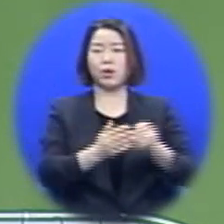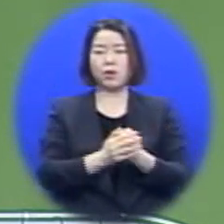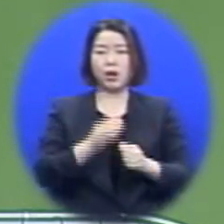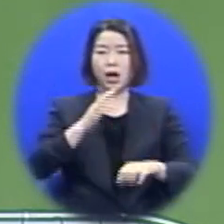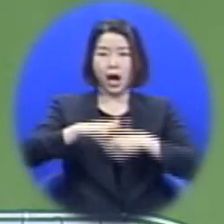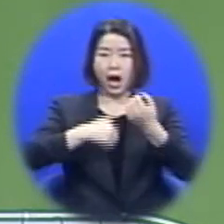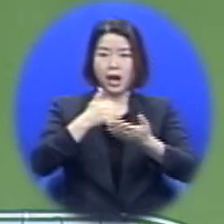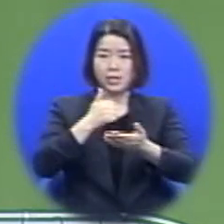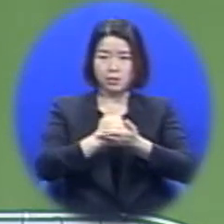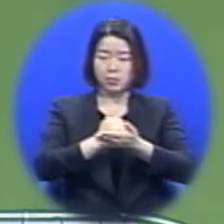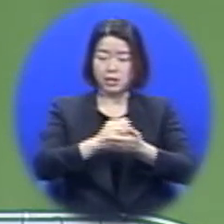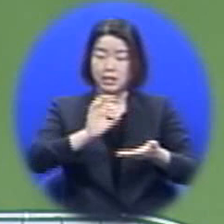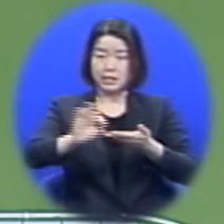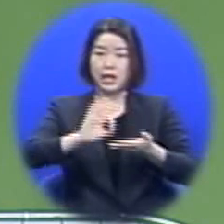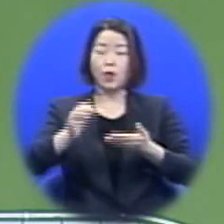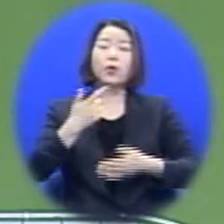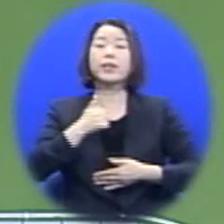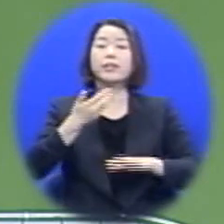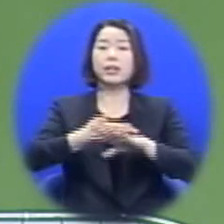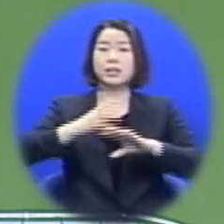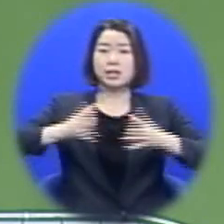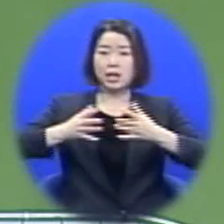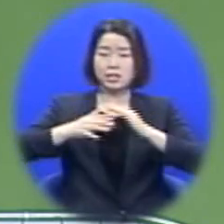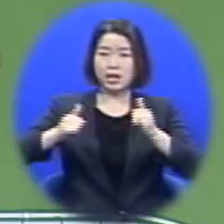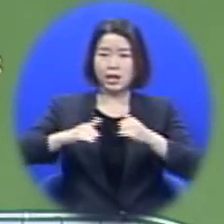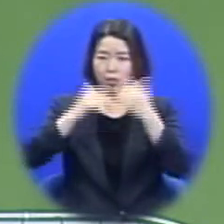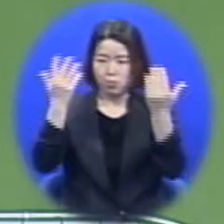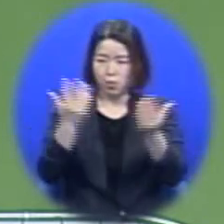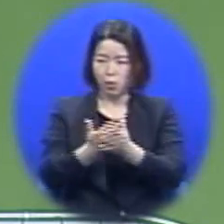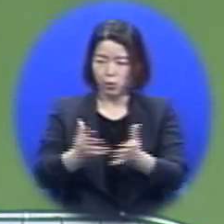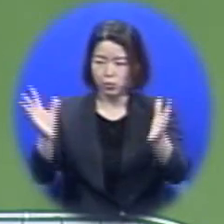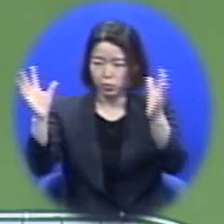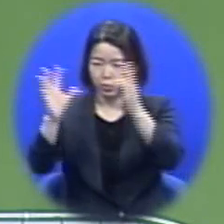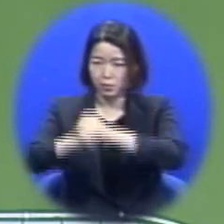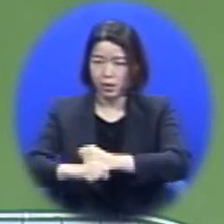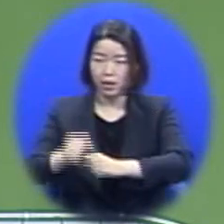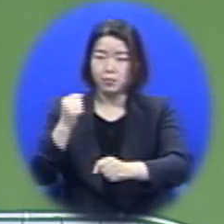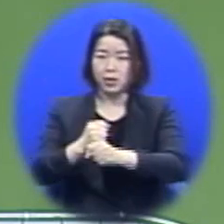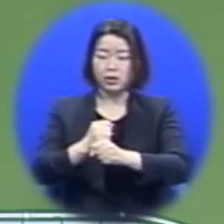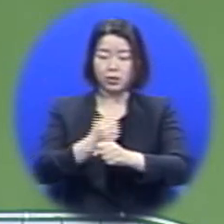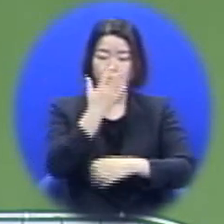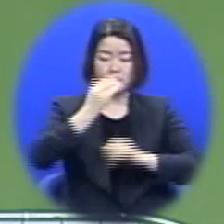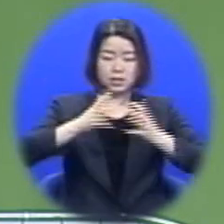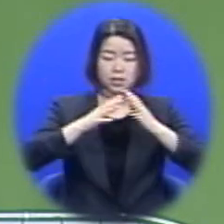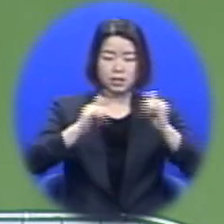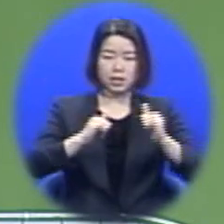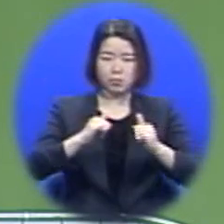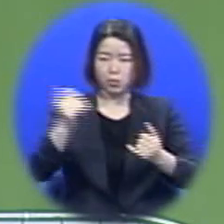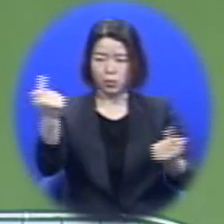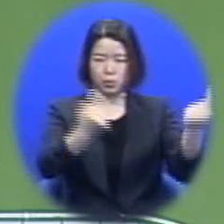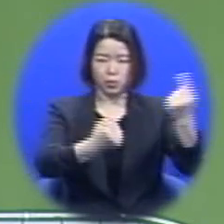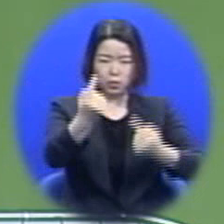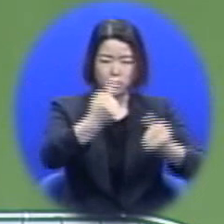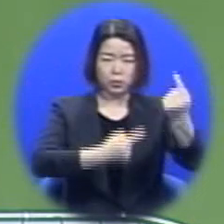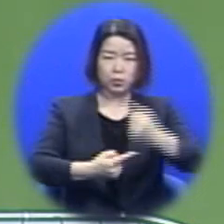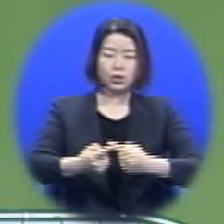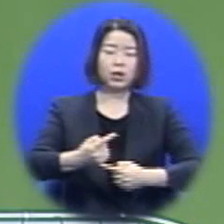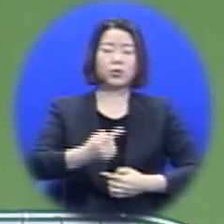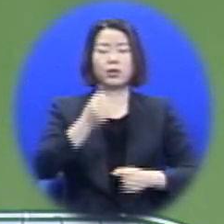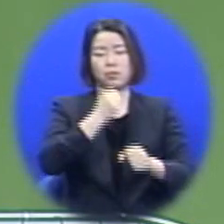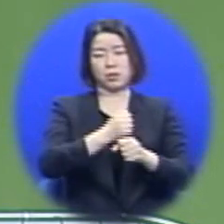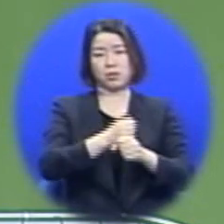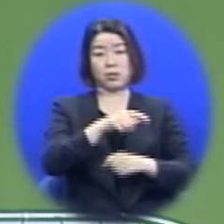이방인들 이스라엘의 원수들을 하나님 멸하시고 이스라엘 백성을 다시 돌아오게 하십니다. 이게 이스라엘의 역사예요.